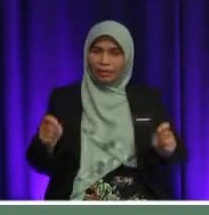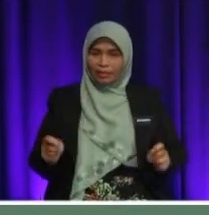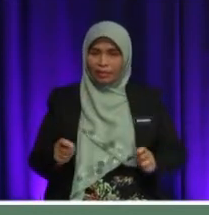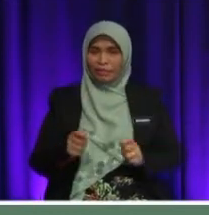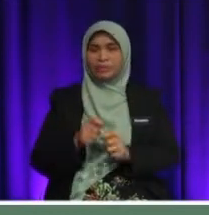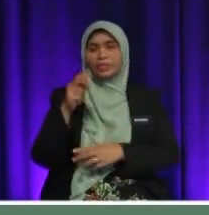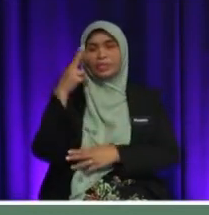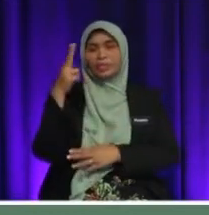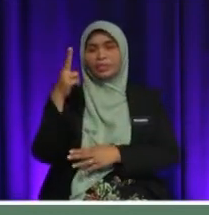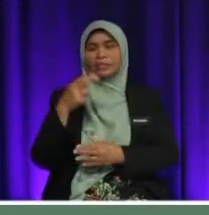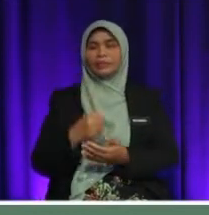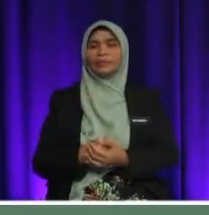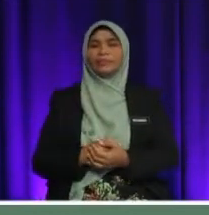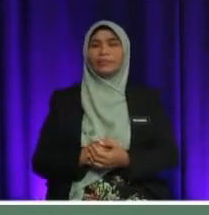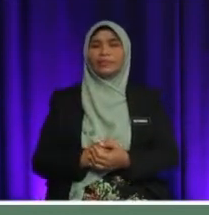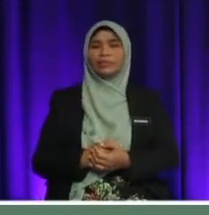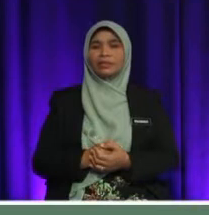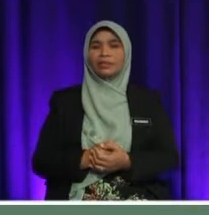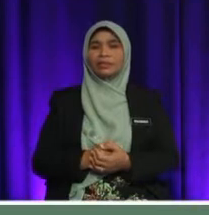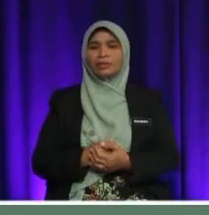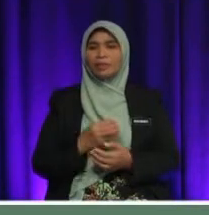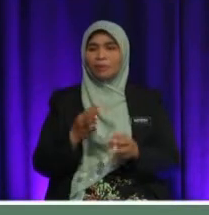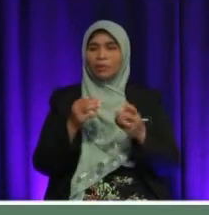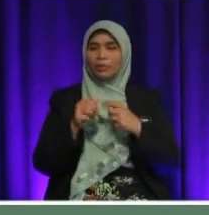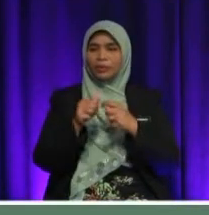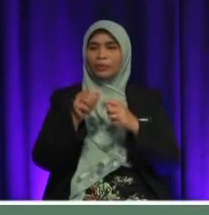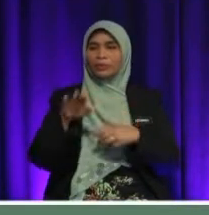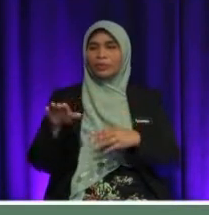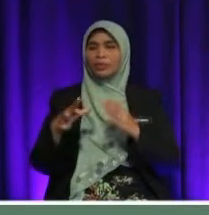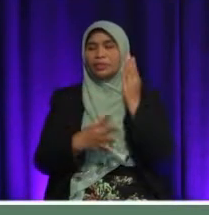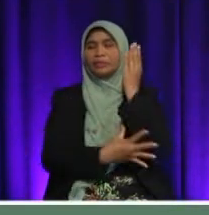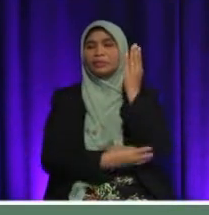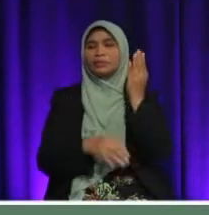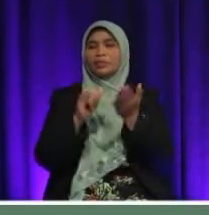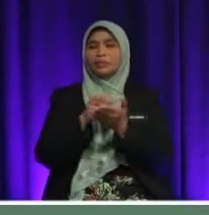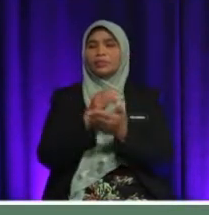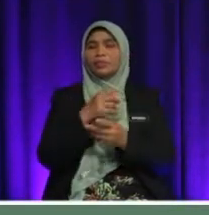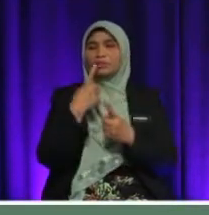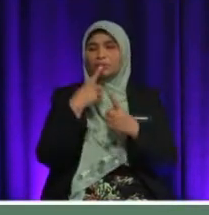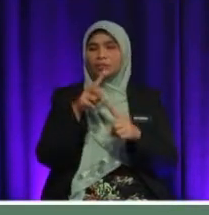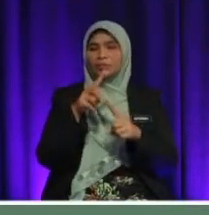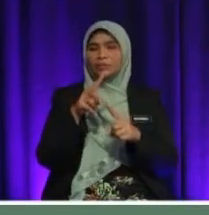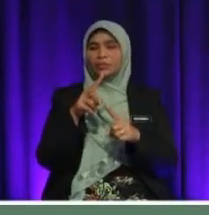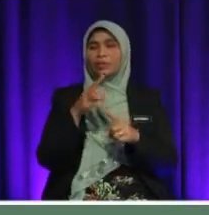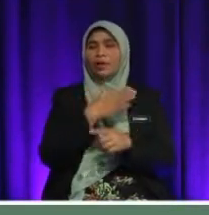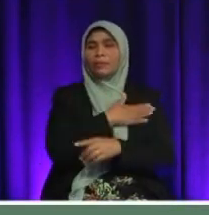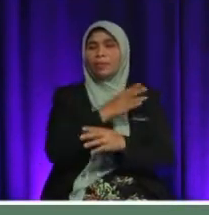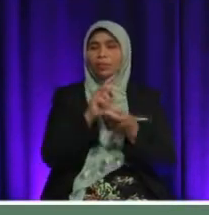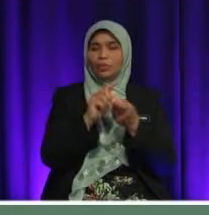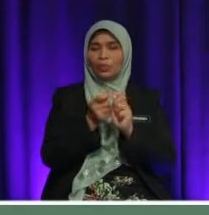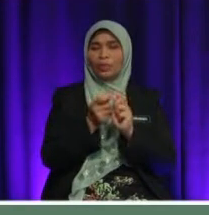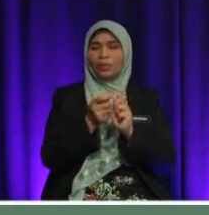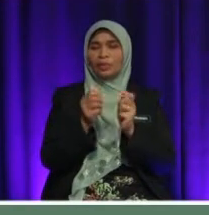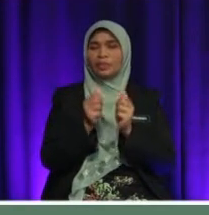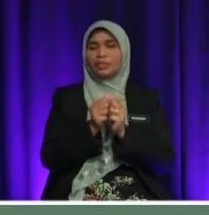ia disuruh oleh bonaga itu mengikut budak miskin itu dan disuruhnya hamba tukar cincin dengan tungkai